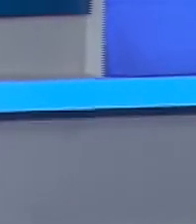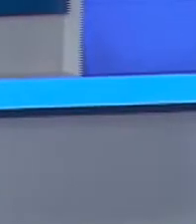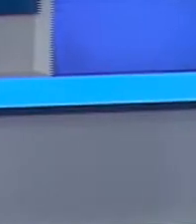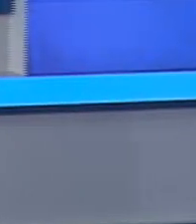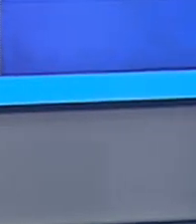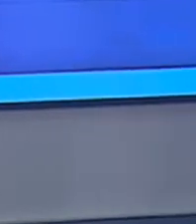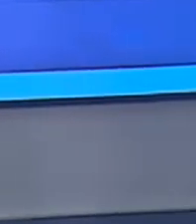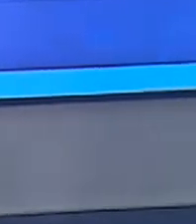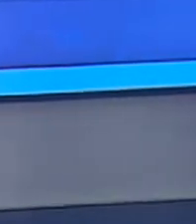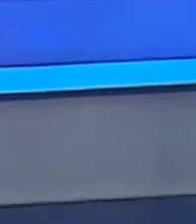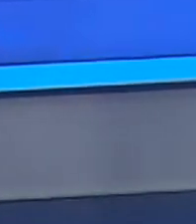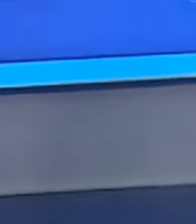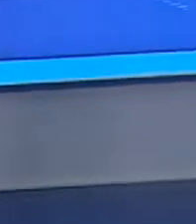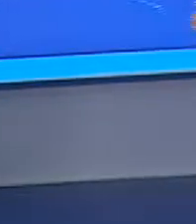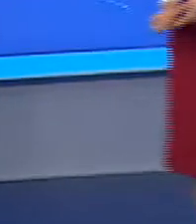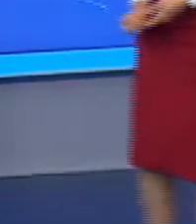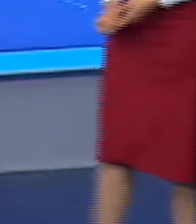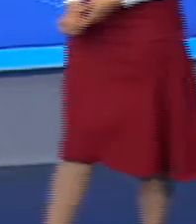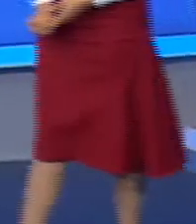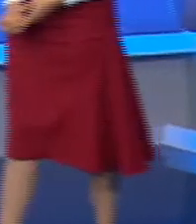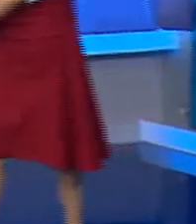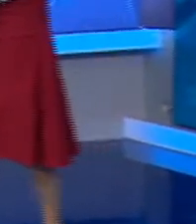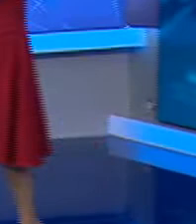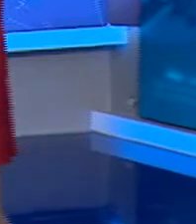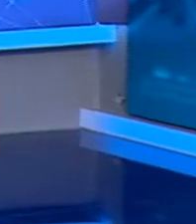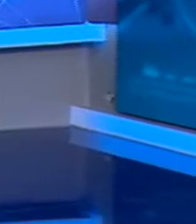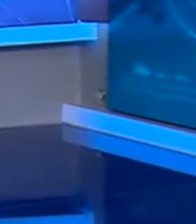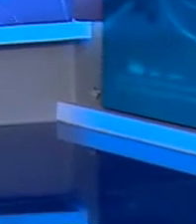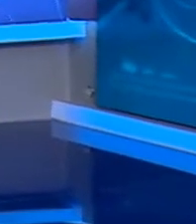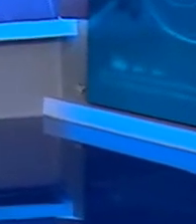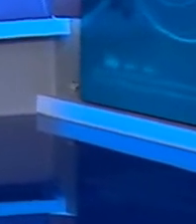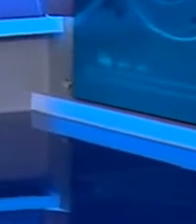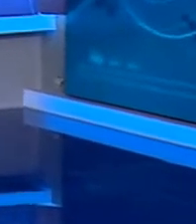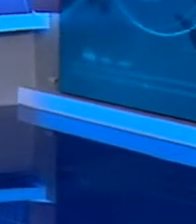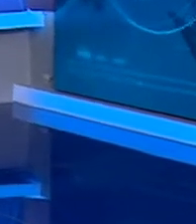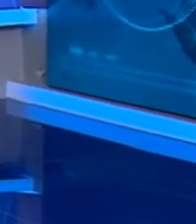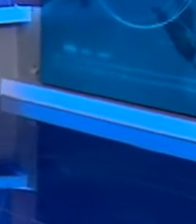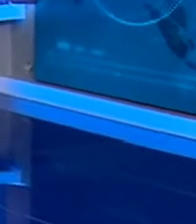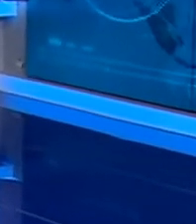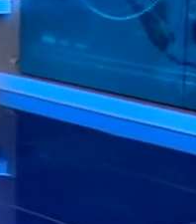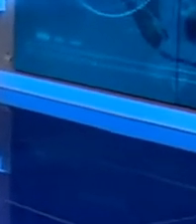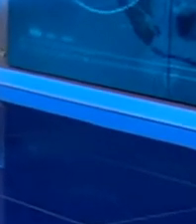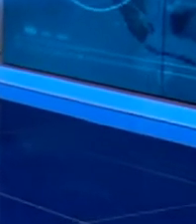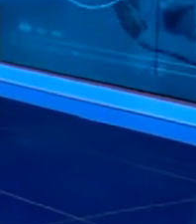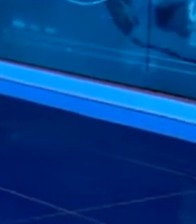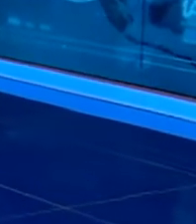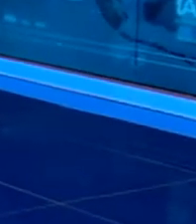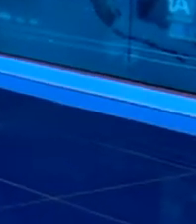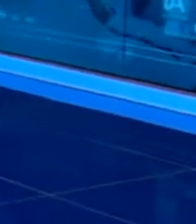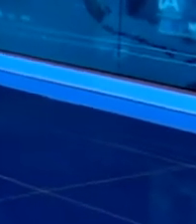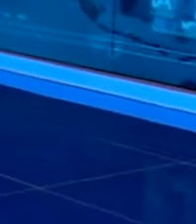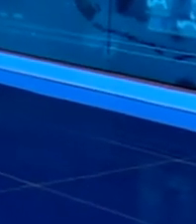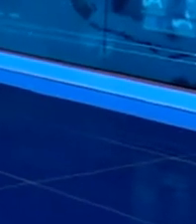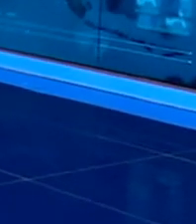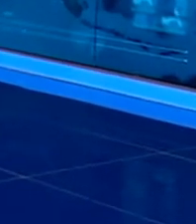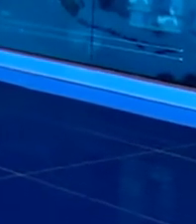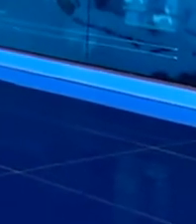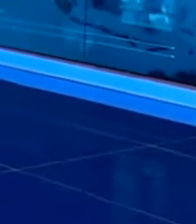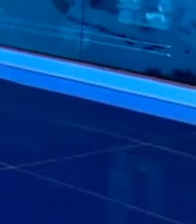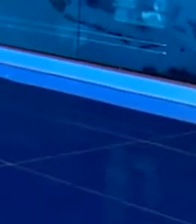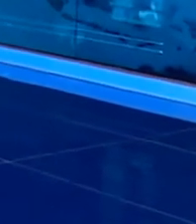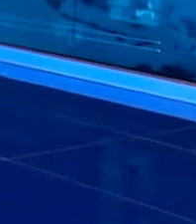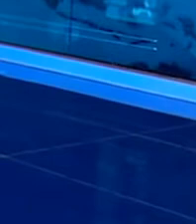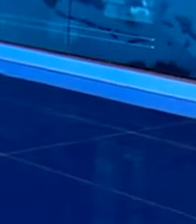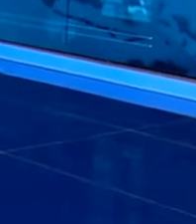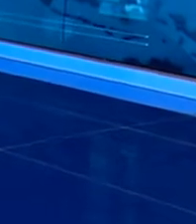Әзірге осы қорытынды ақпарат әріптесім Саламат Омаш тізгіндейді. Ал мен сіздермен ертеңге дейін қоштасып, сөз кезегін Арай Кенжинаға беремін. Рахмет,